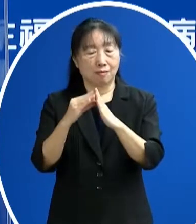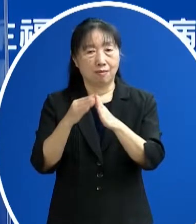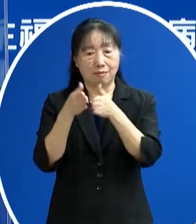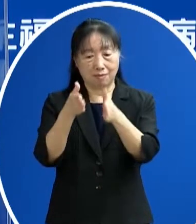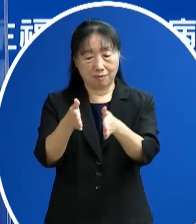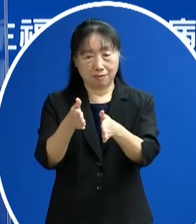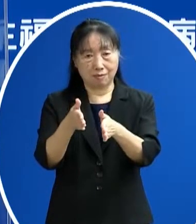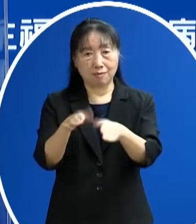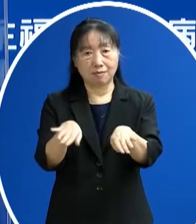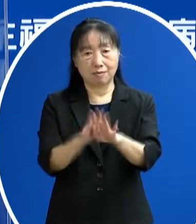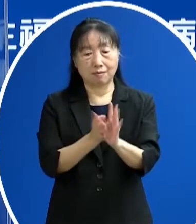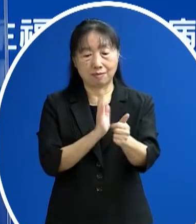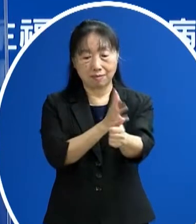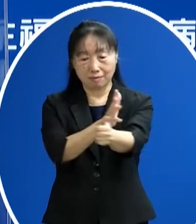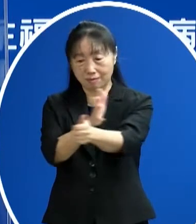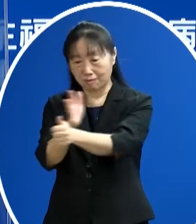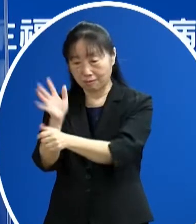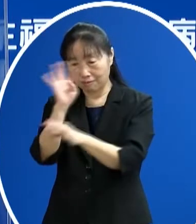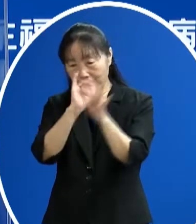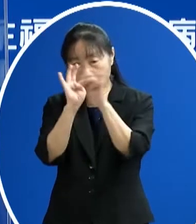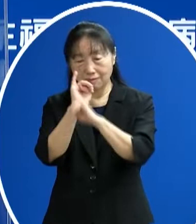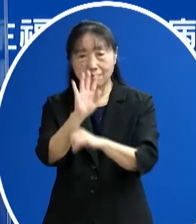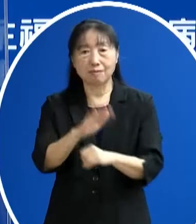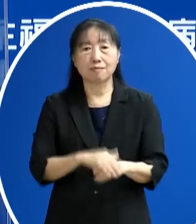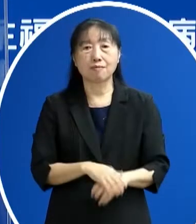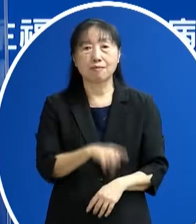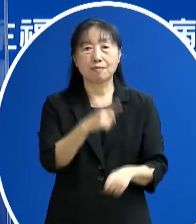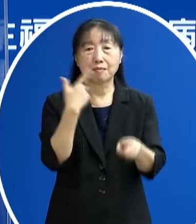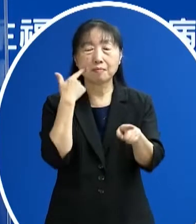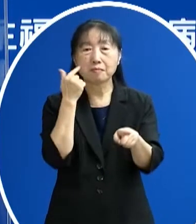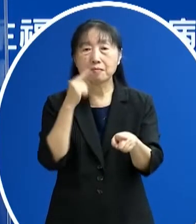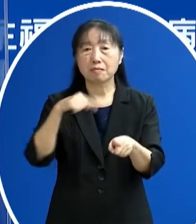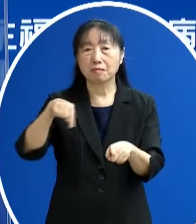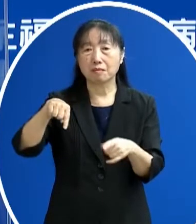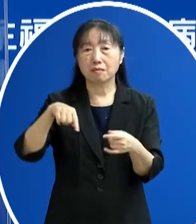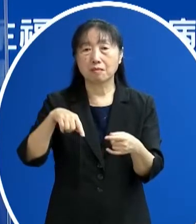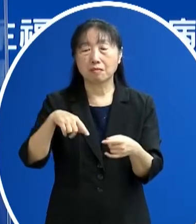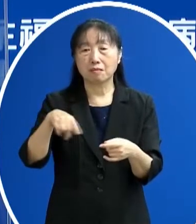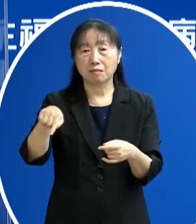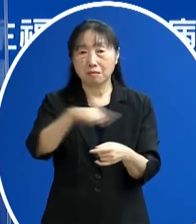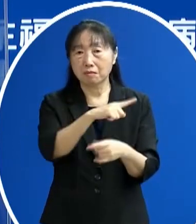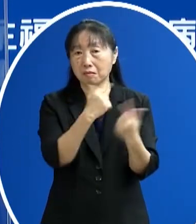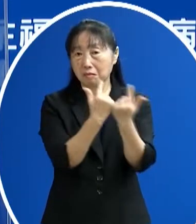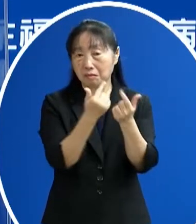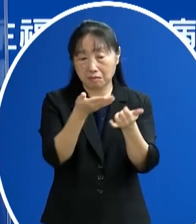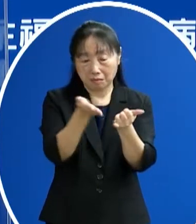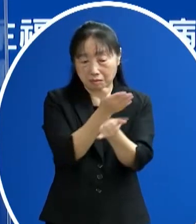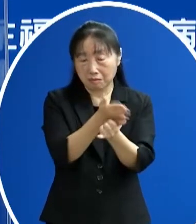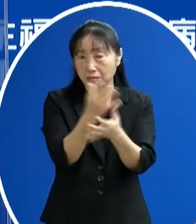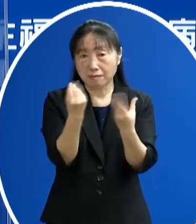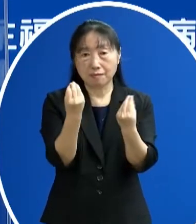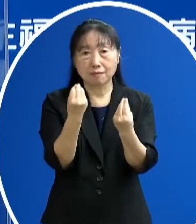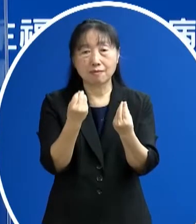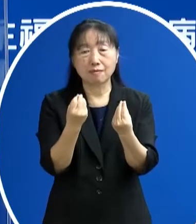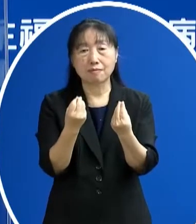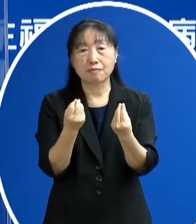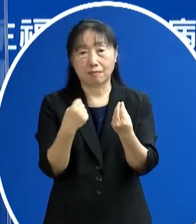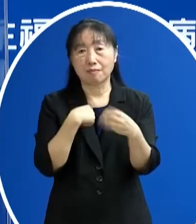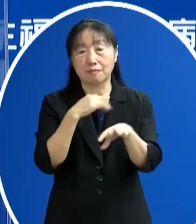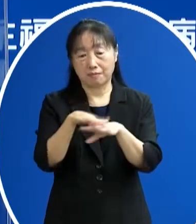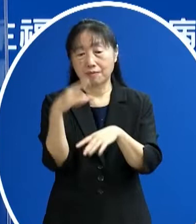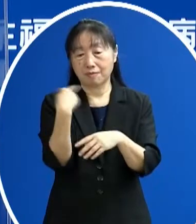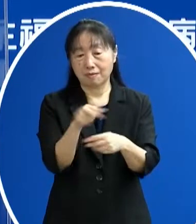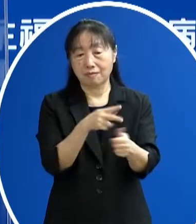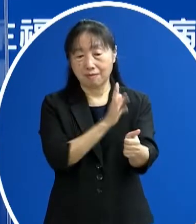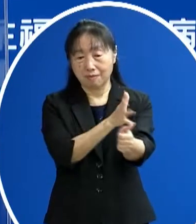积极开始疫调，哦，那好像父亲也有到北部的一个足迹在。那这两方面我们都会